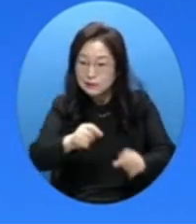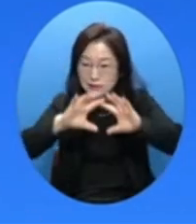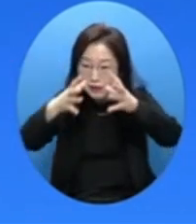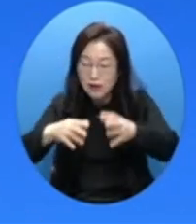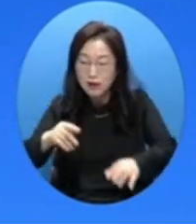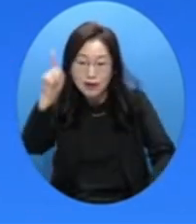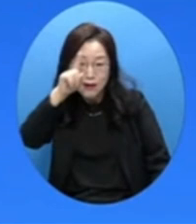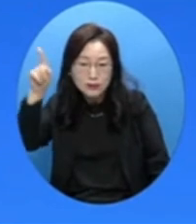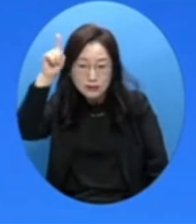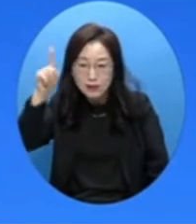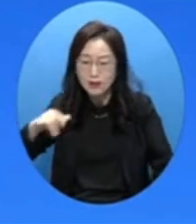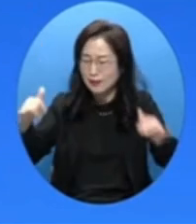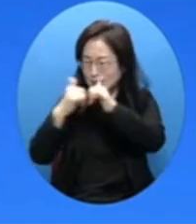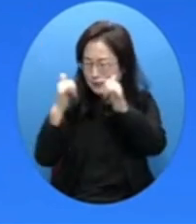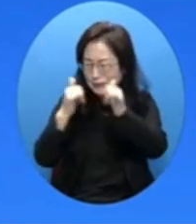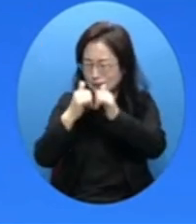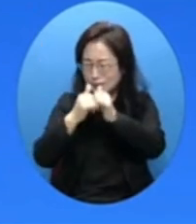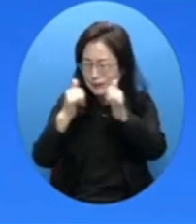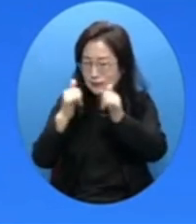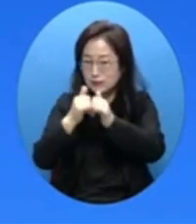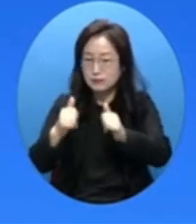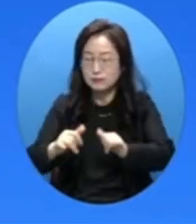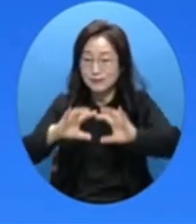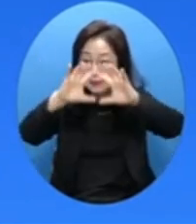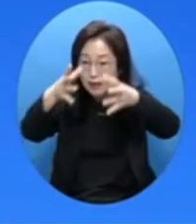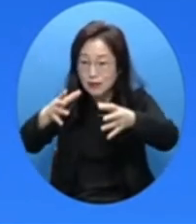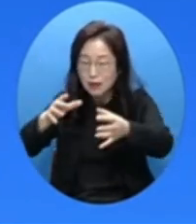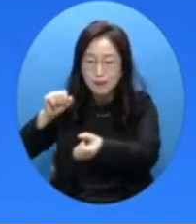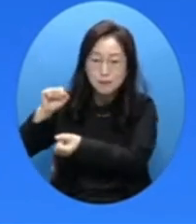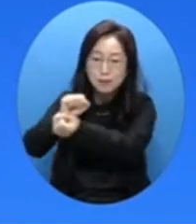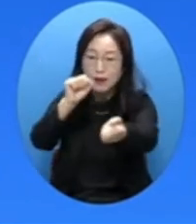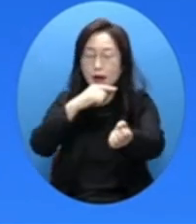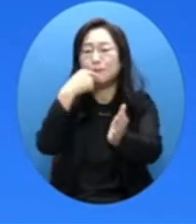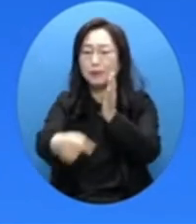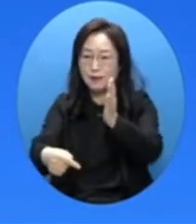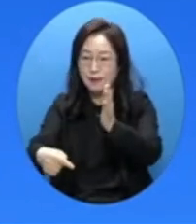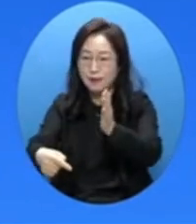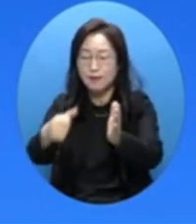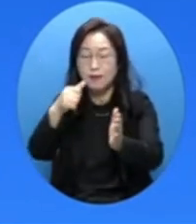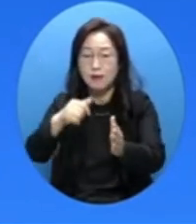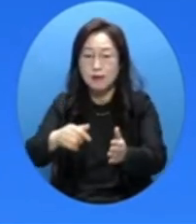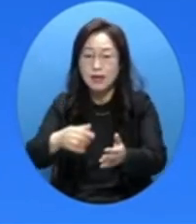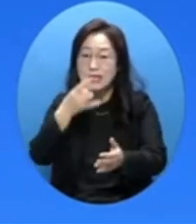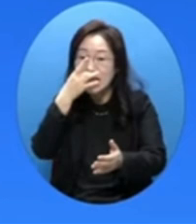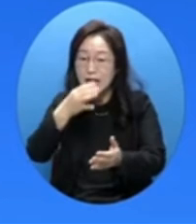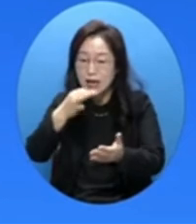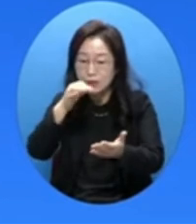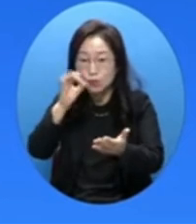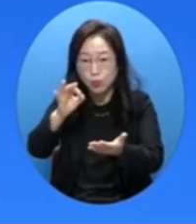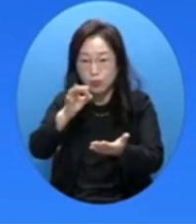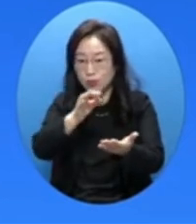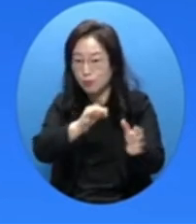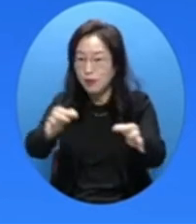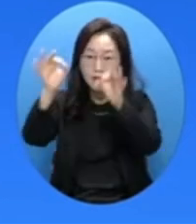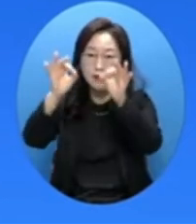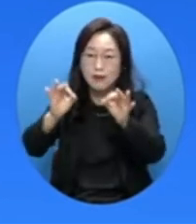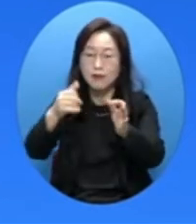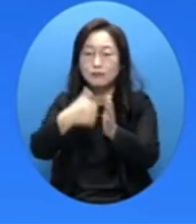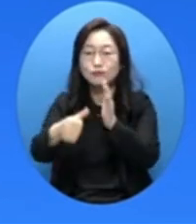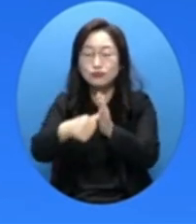인해서 온 세계가 피해를 입고 있습니다. 곡물값은 뛰고 또